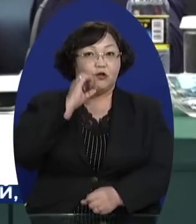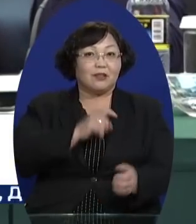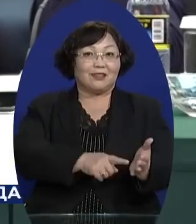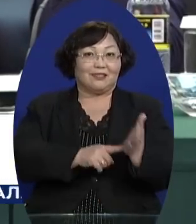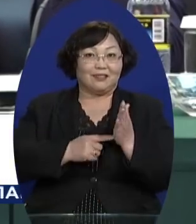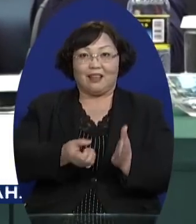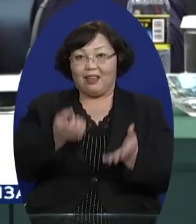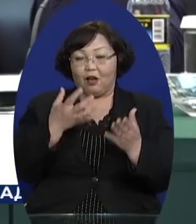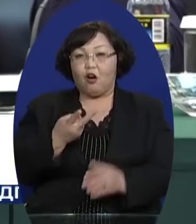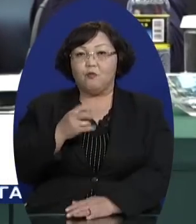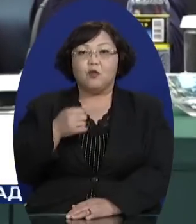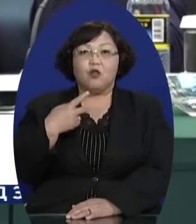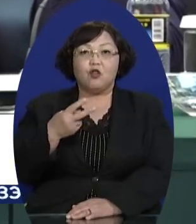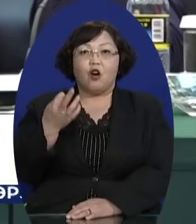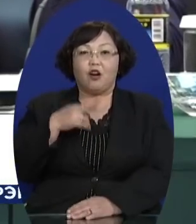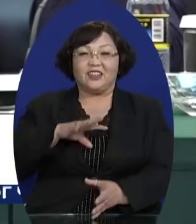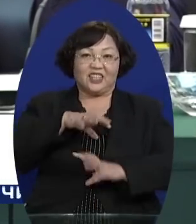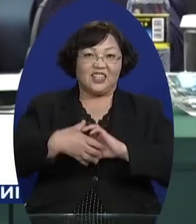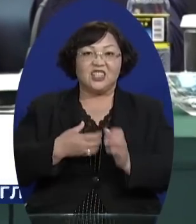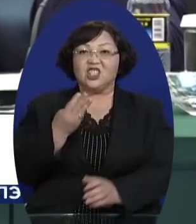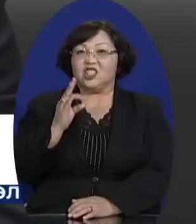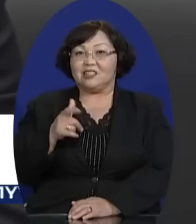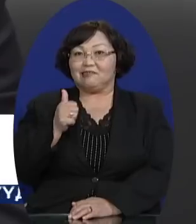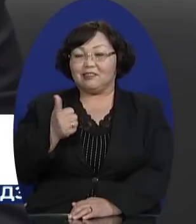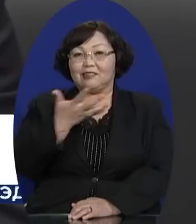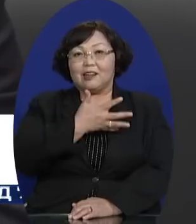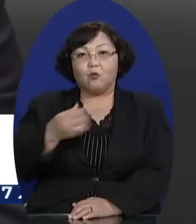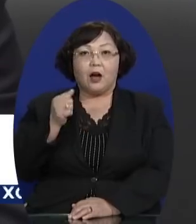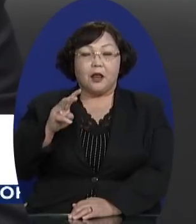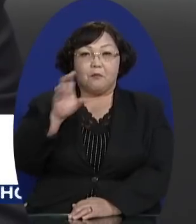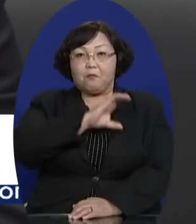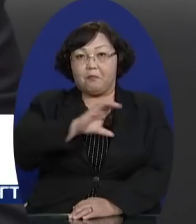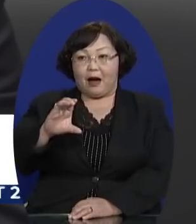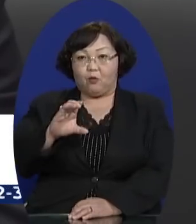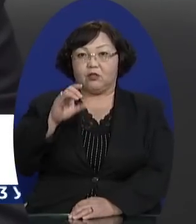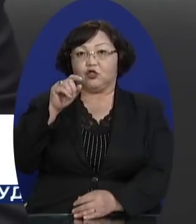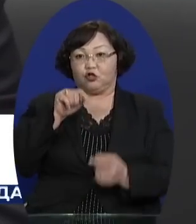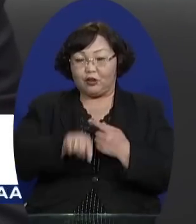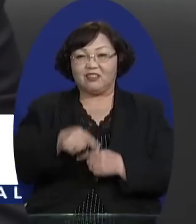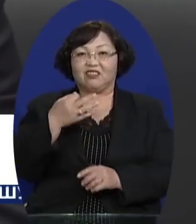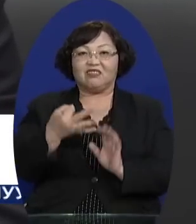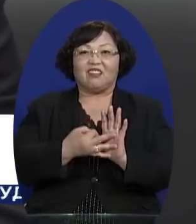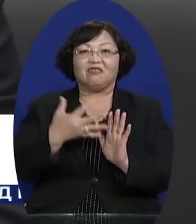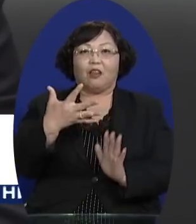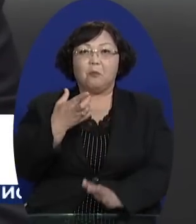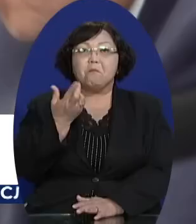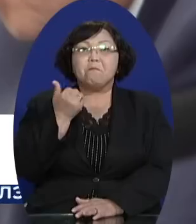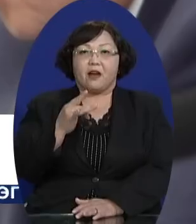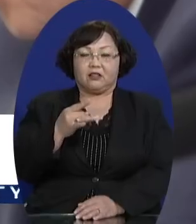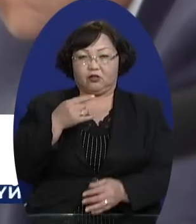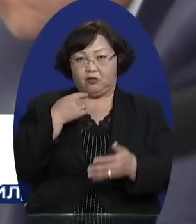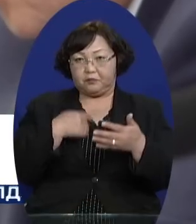Group 2022 онд дэлхийн топ 500 аж ахуйн нэгжийн 85-р байрт эрин билэгдсэн байна. Түүнчлэн өнөөдөр ерөнхий сайд оюуны